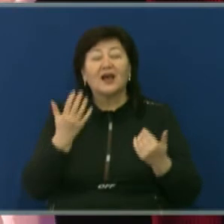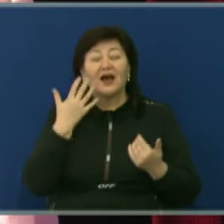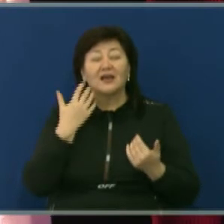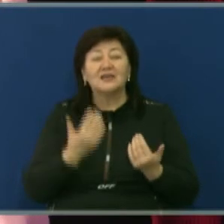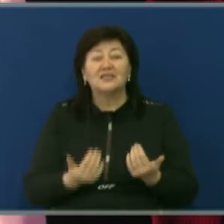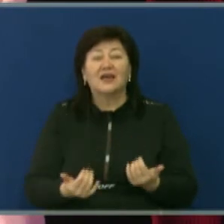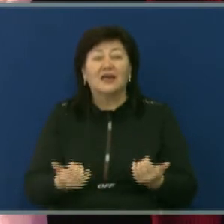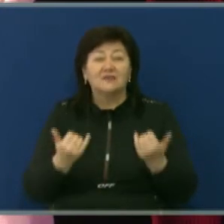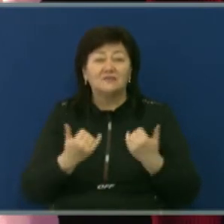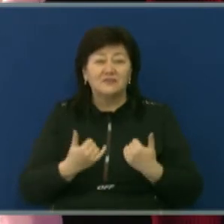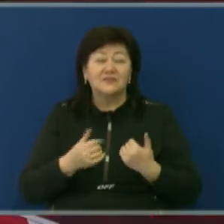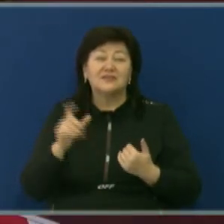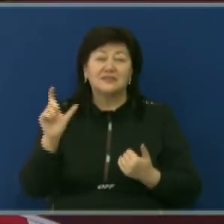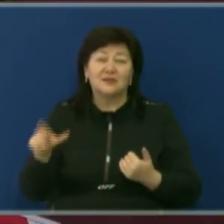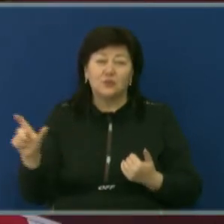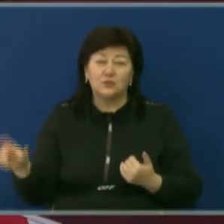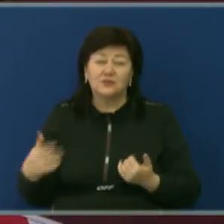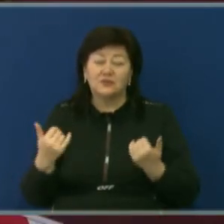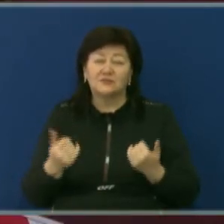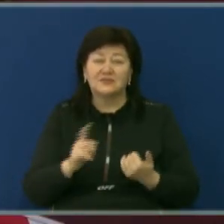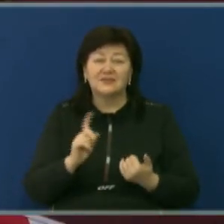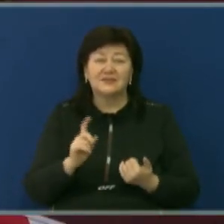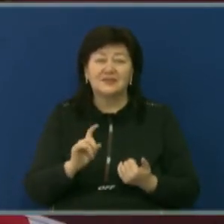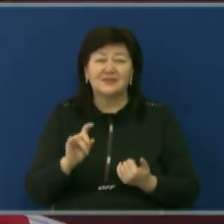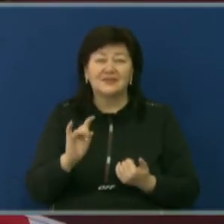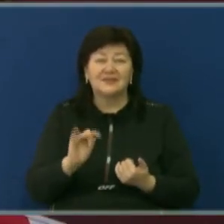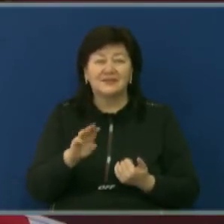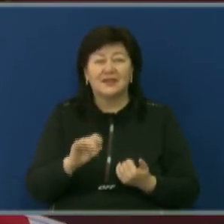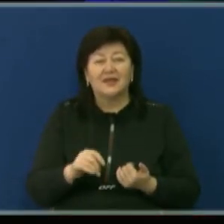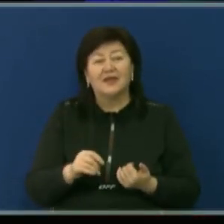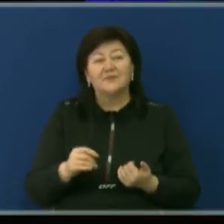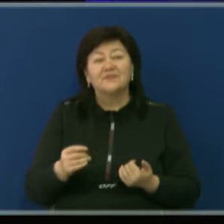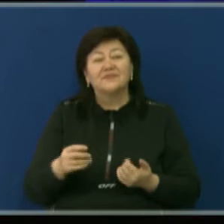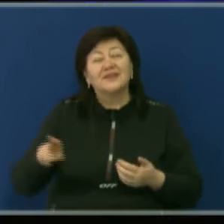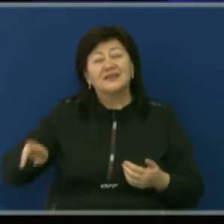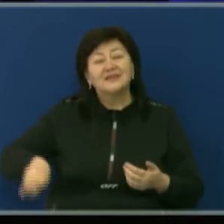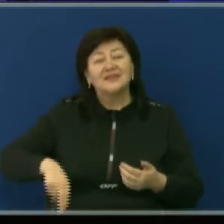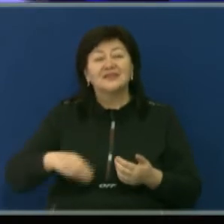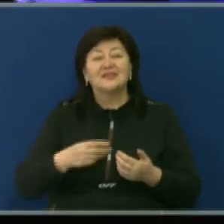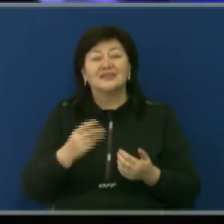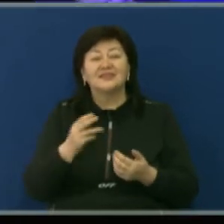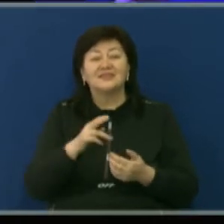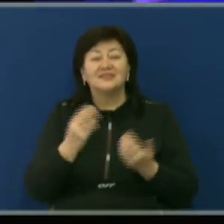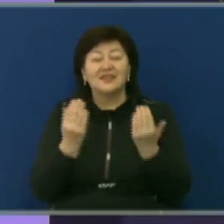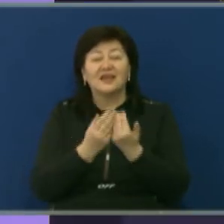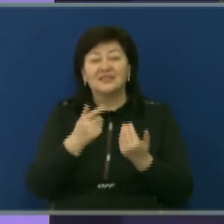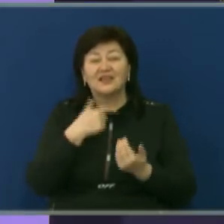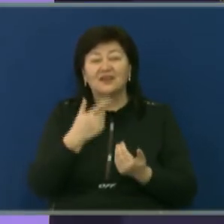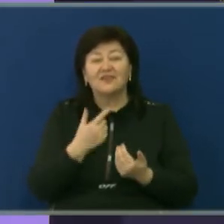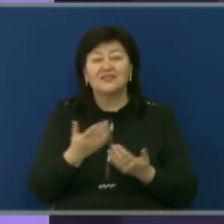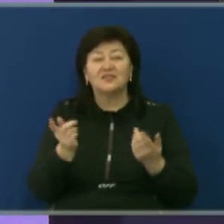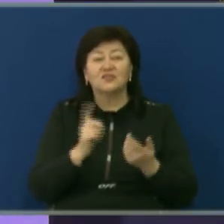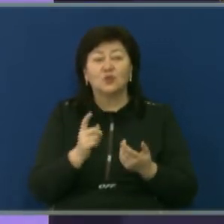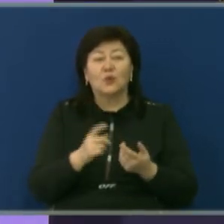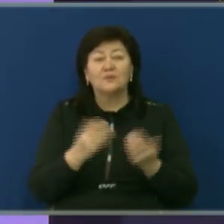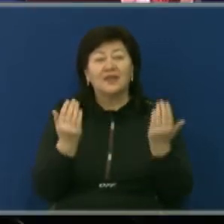хорошее настроение артистам, вышедшим на сцену, говорит директор Русского драматического театра имени Достоевского. Несмотря на пандемию,